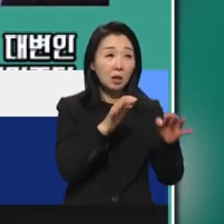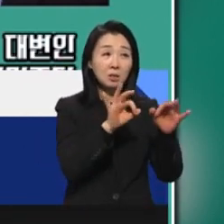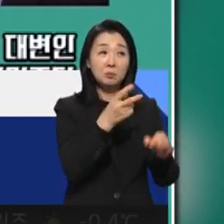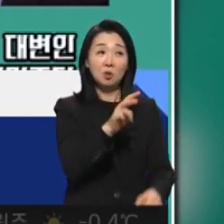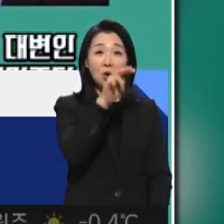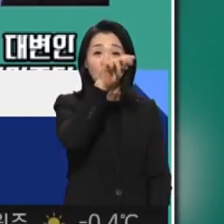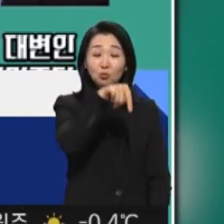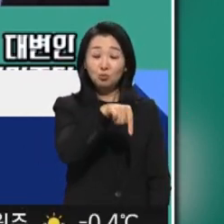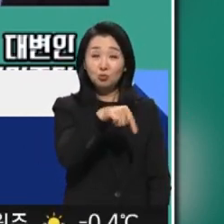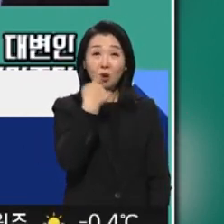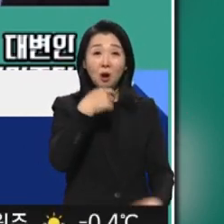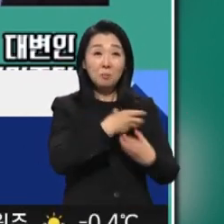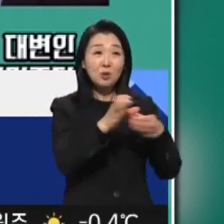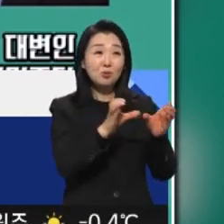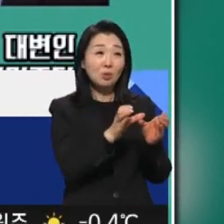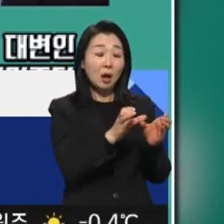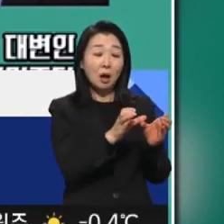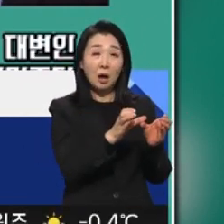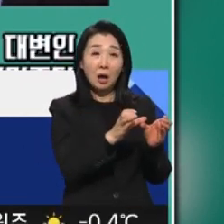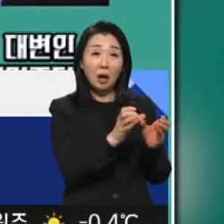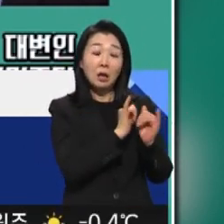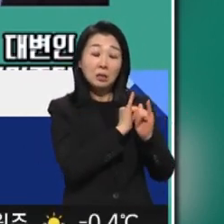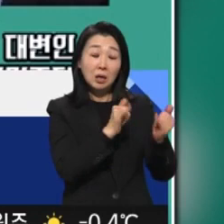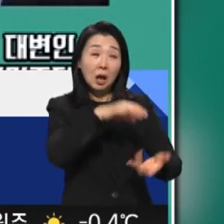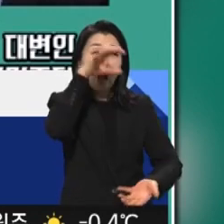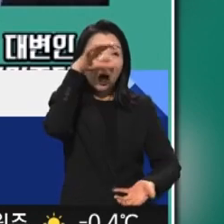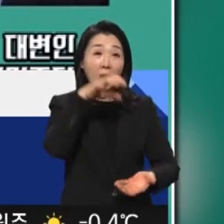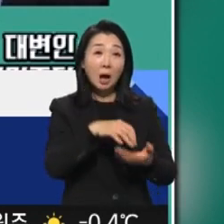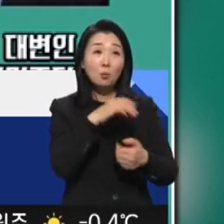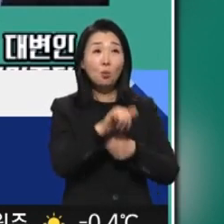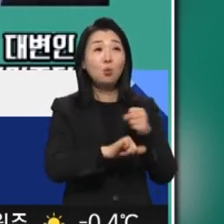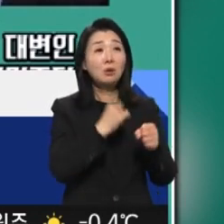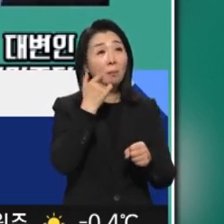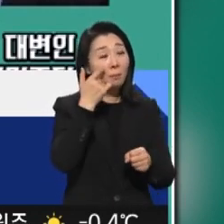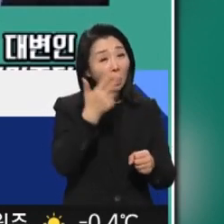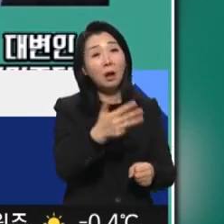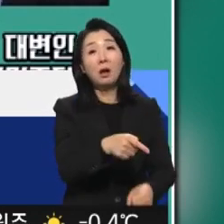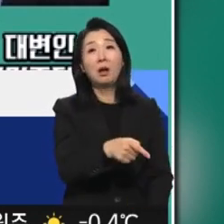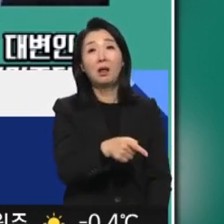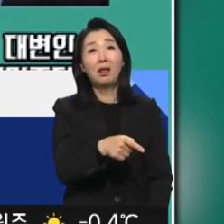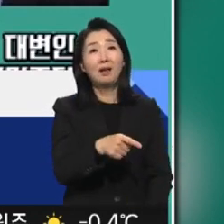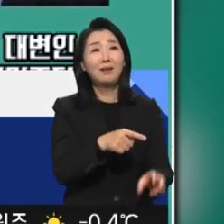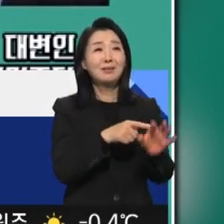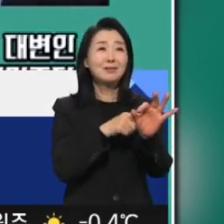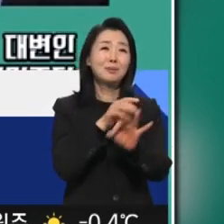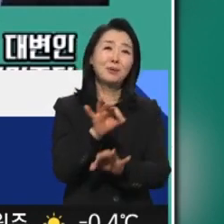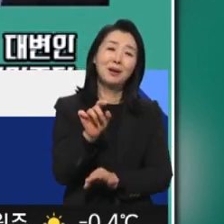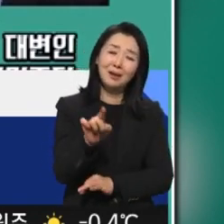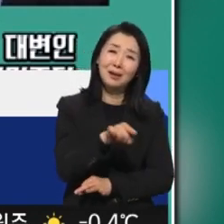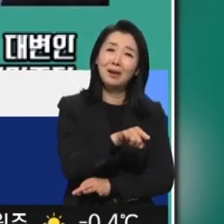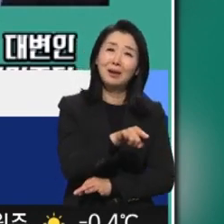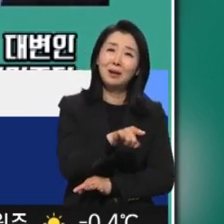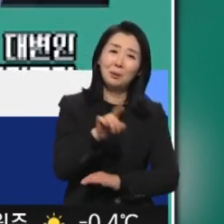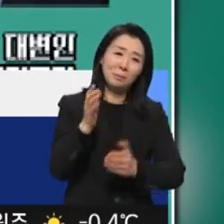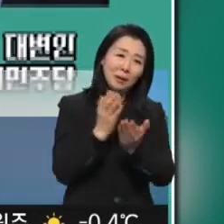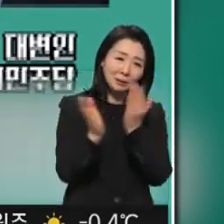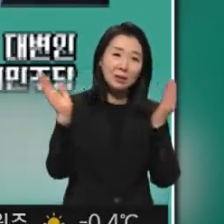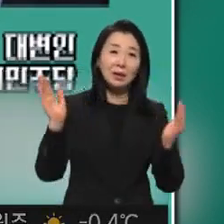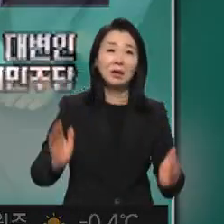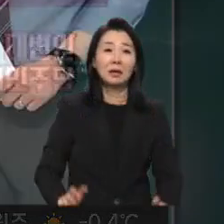비롯해서 야권의 인사들은 합쳐봐야 지금 5년 8개월밖에 안 돼요. 10분의 1밖에 안 되는 겁니다.